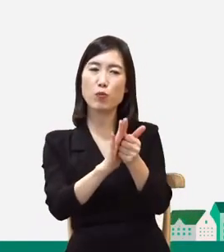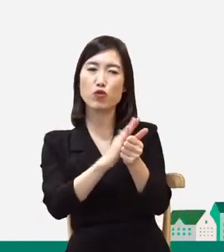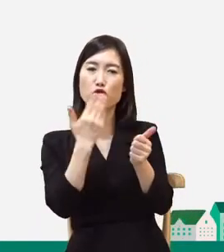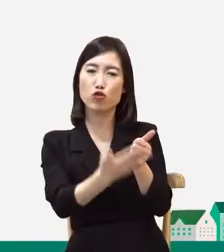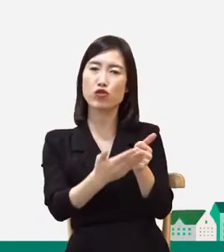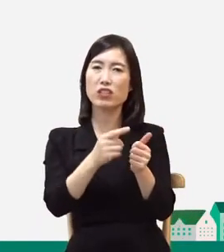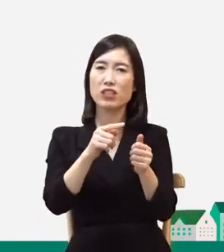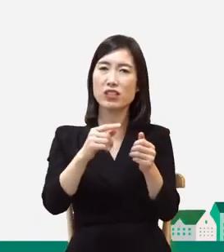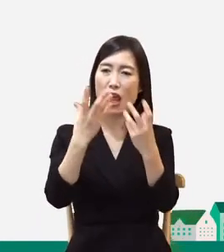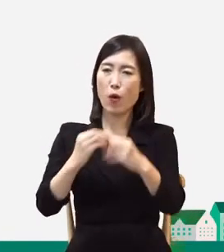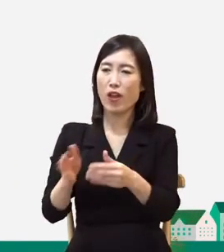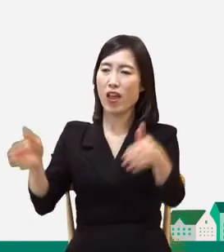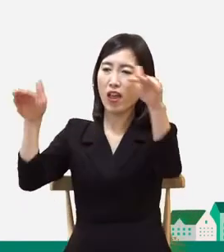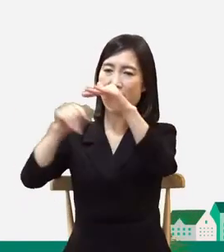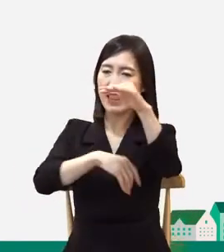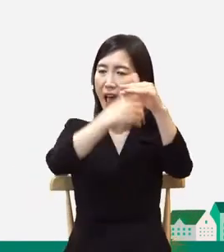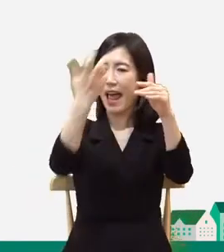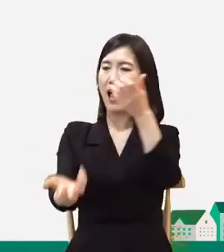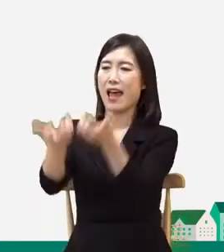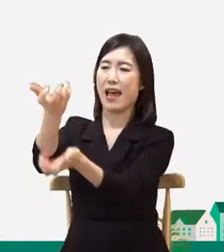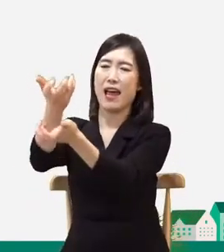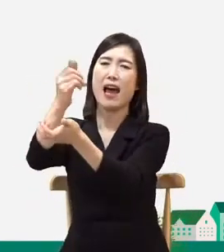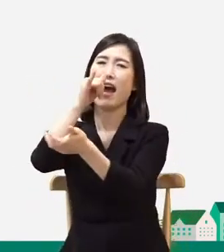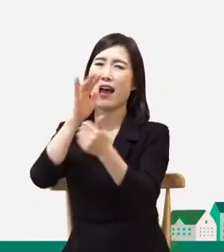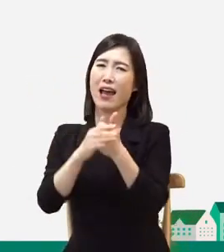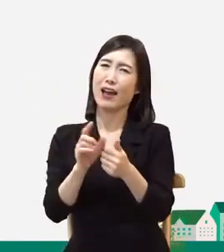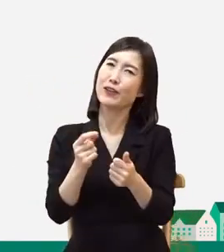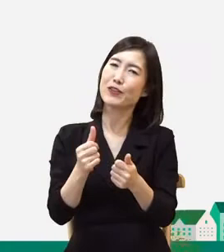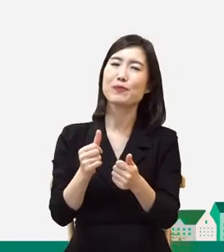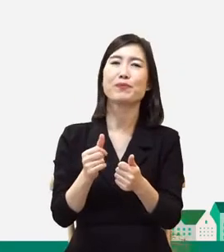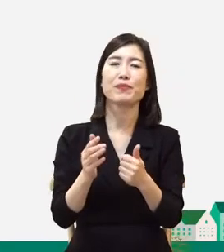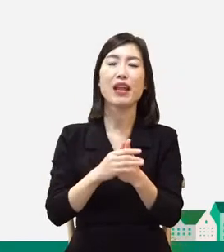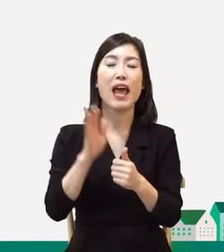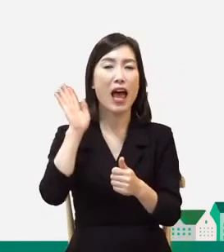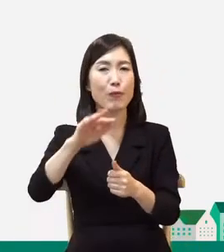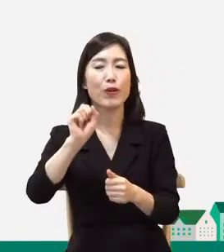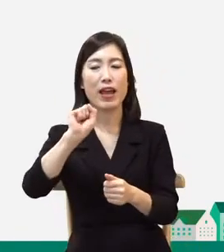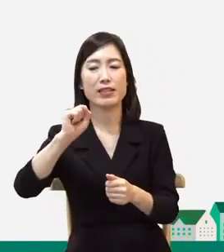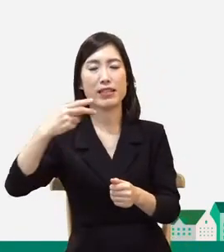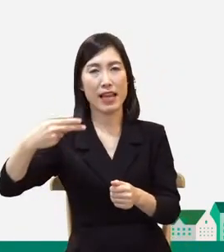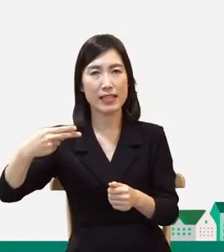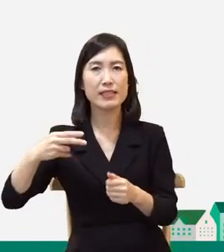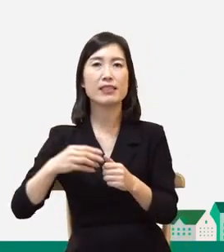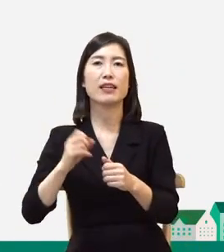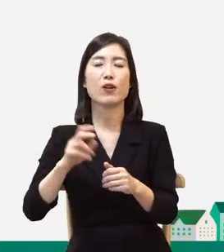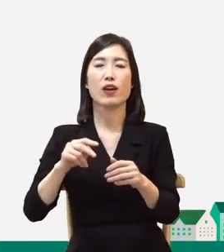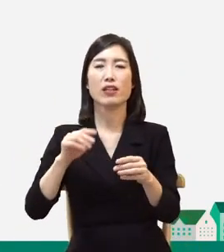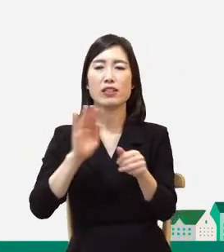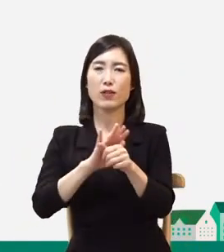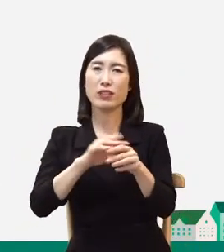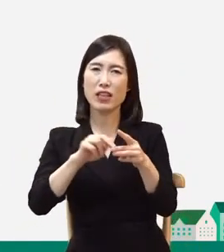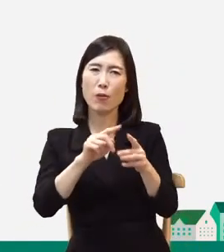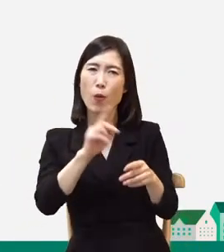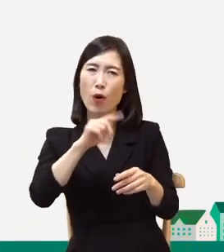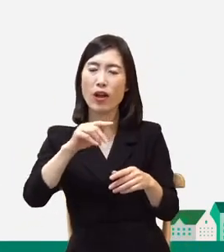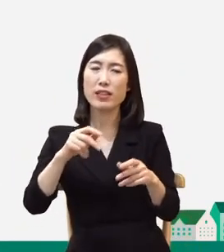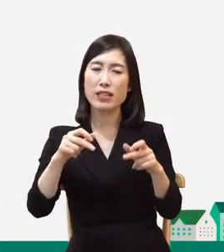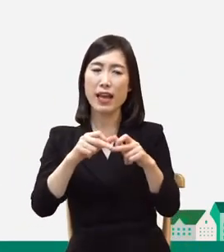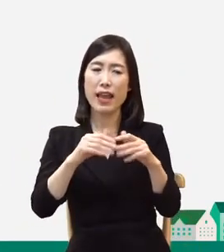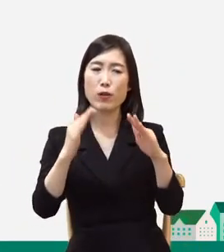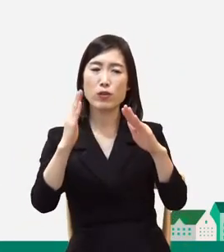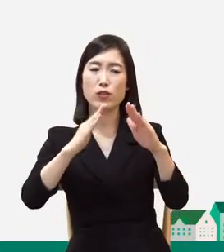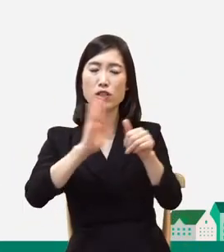SH 주거복지센터라든지 관공서 주민 뭐 센터라든지 이런 곳에서 여전히 지원주택을 시설처럼